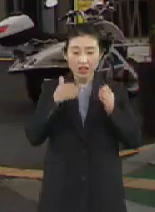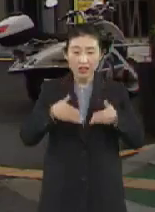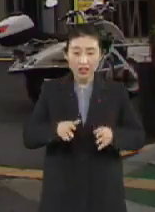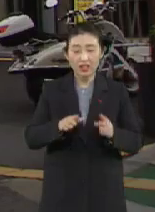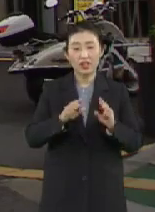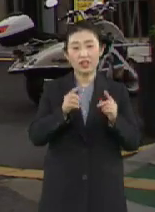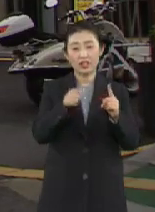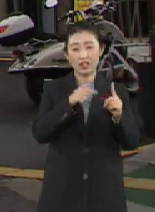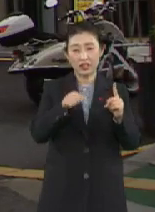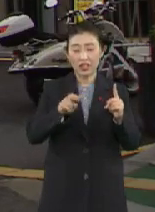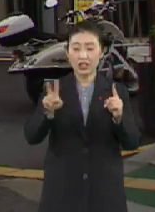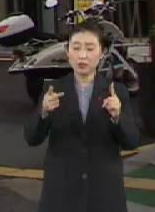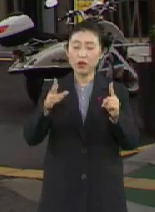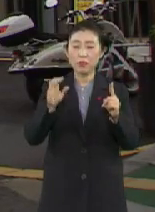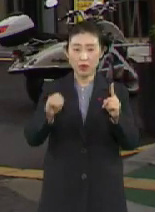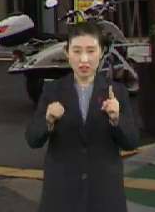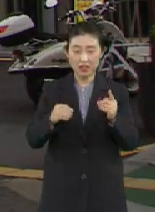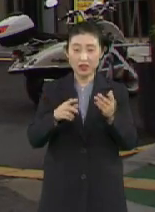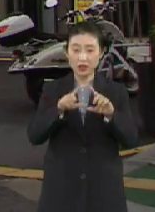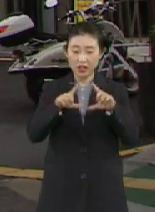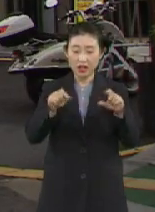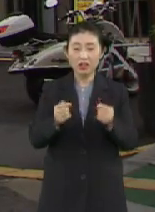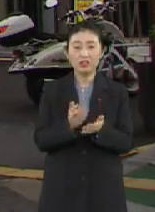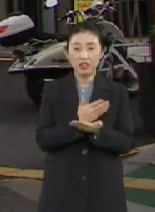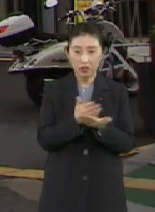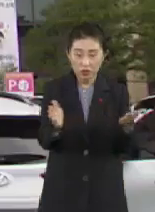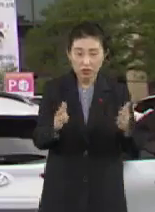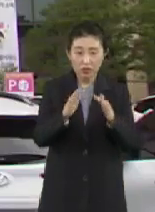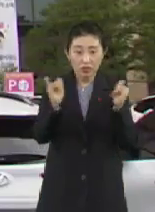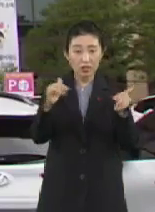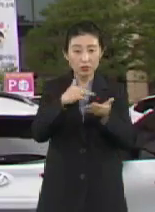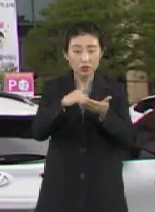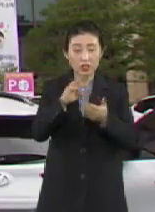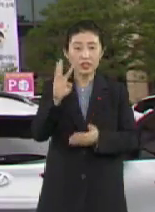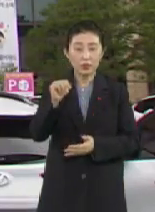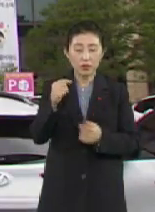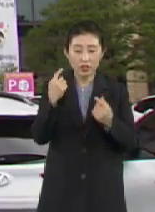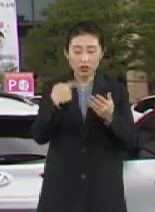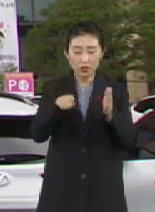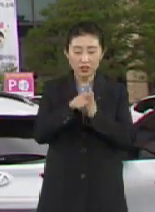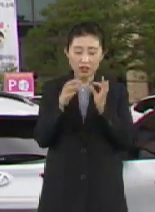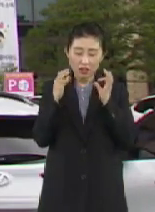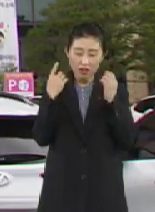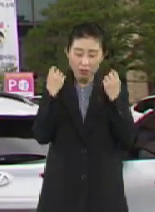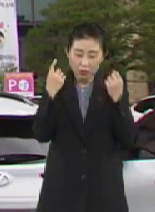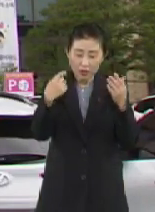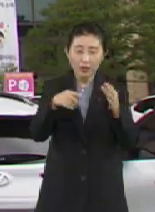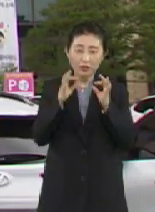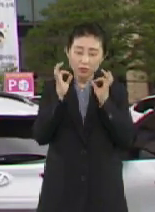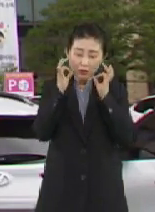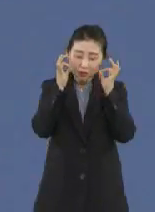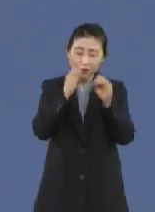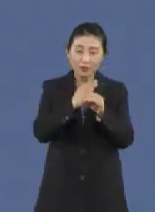1인당 200만 원의 첫 만남 이용권도 주는 등 인구 3만명 유지에 안간힘을 쏟고 있습니다